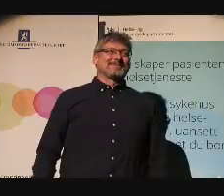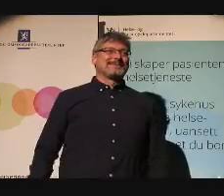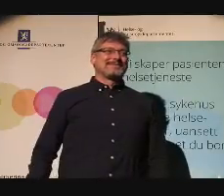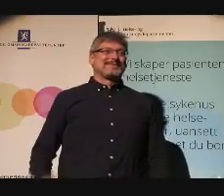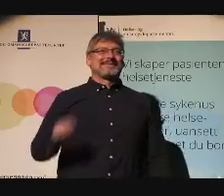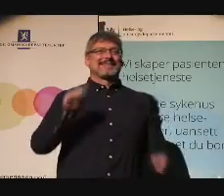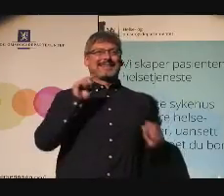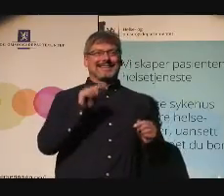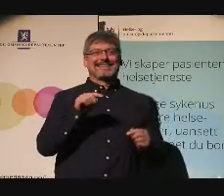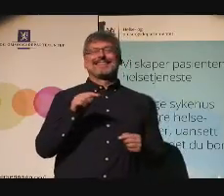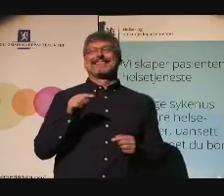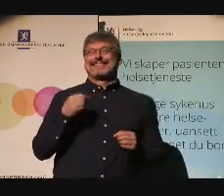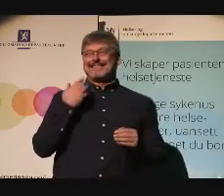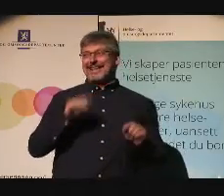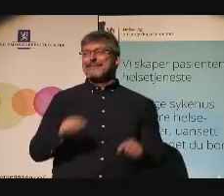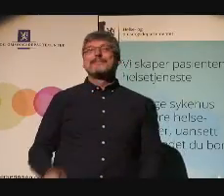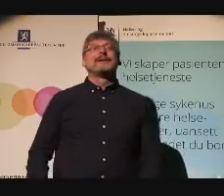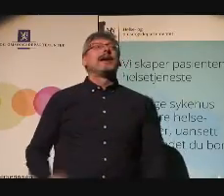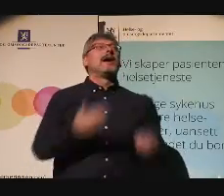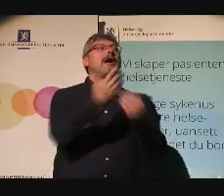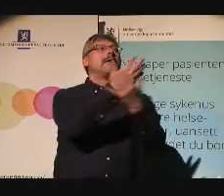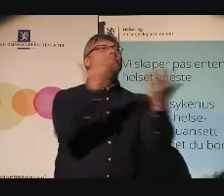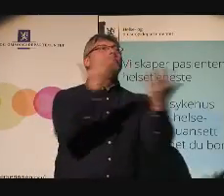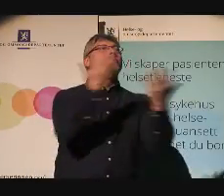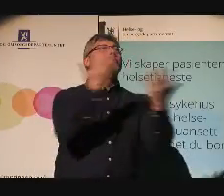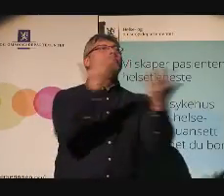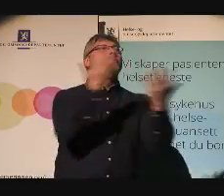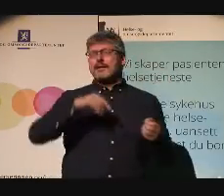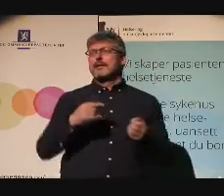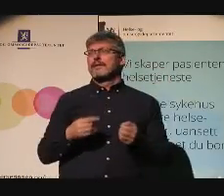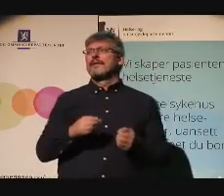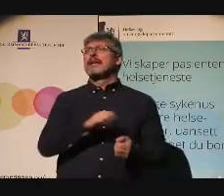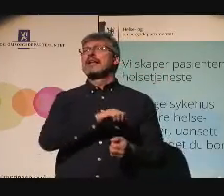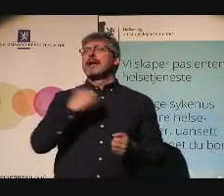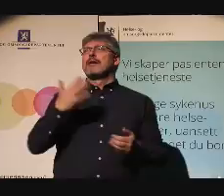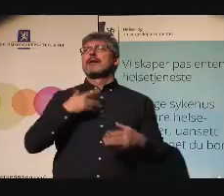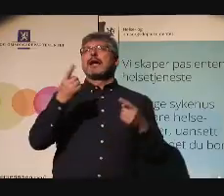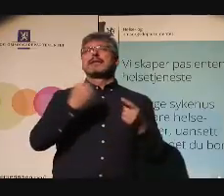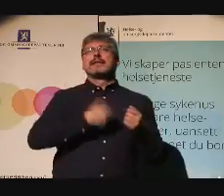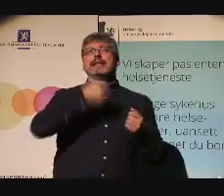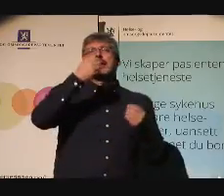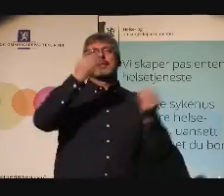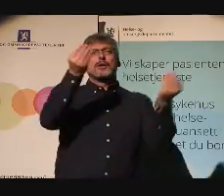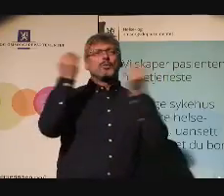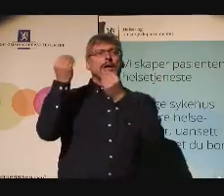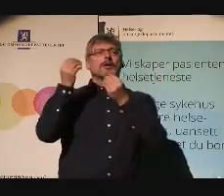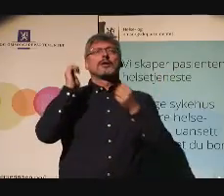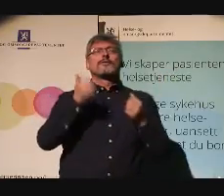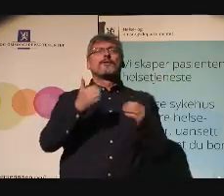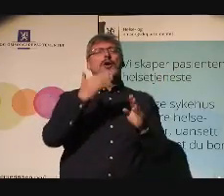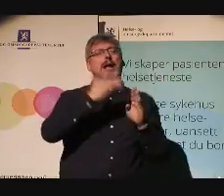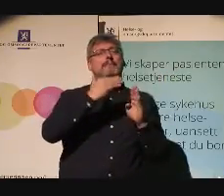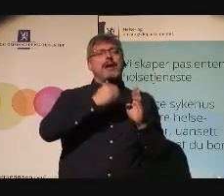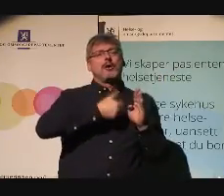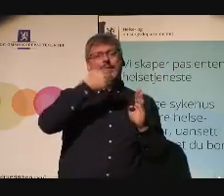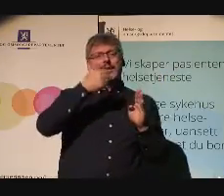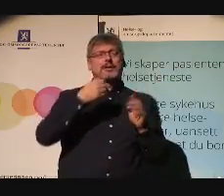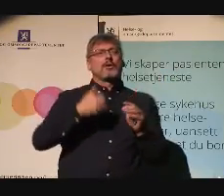Så det har vært der. Mange av dere vet at vi i lang tid har hatt en lederutdanning for mellomledere og ledere